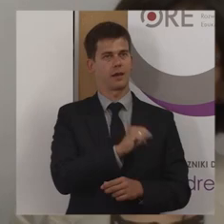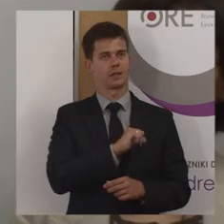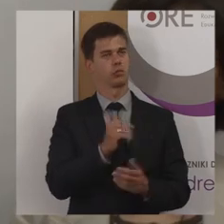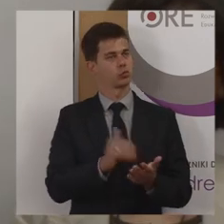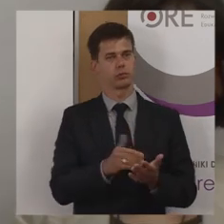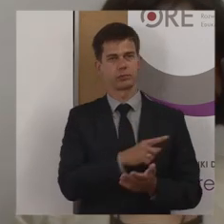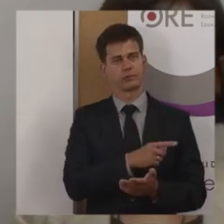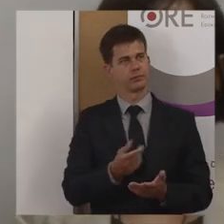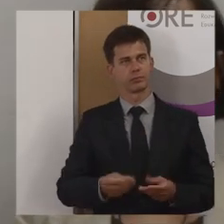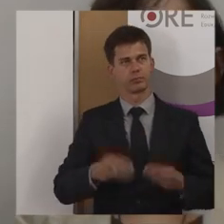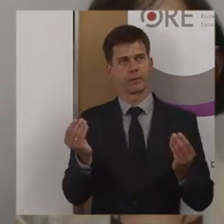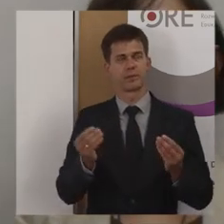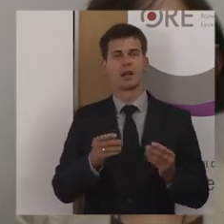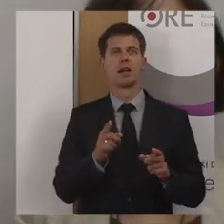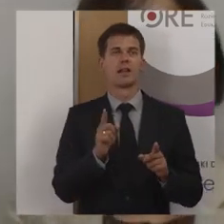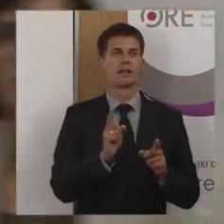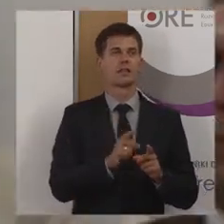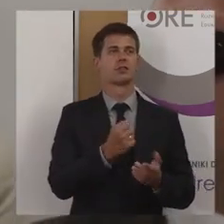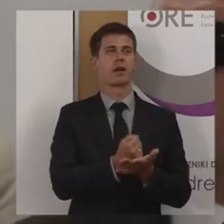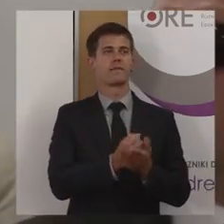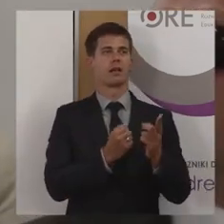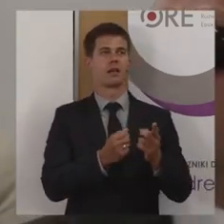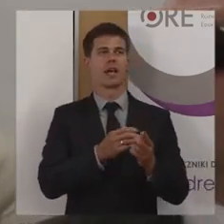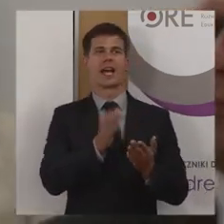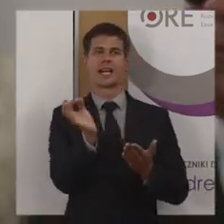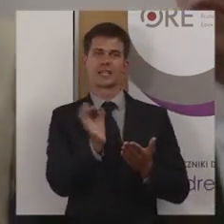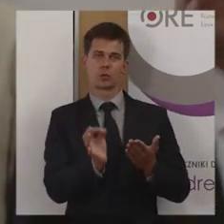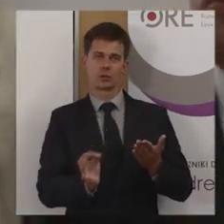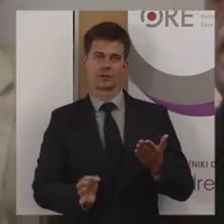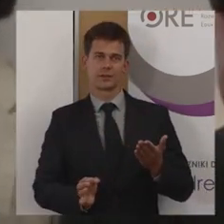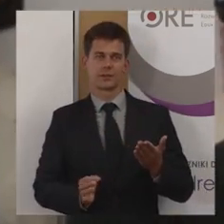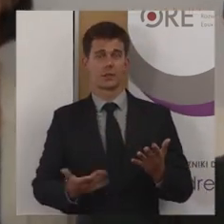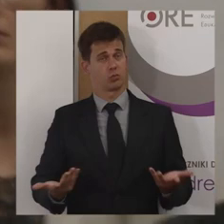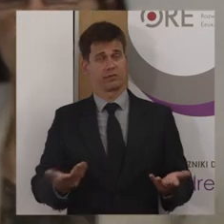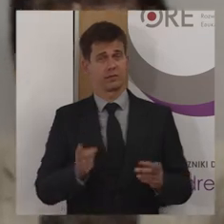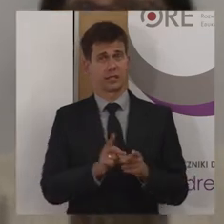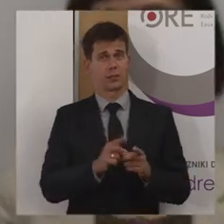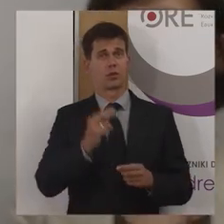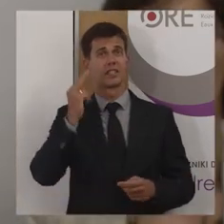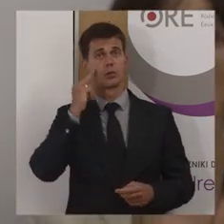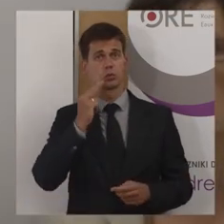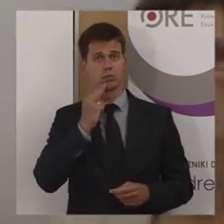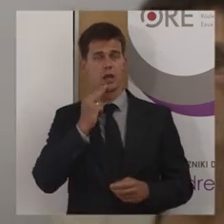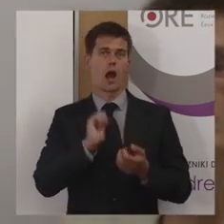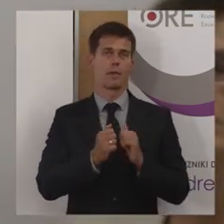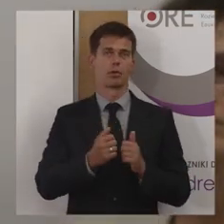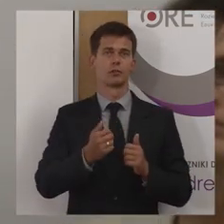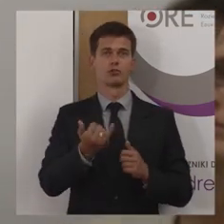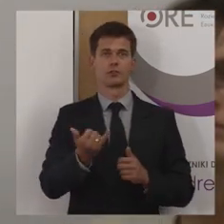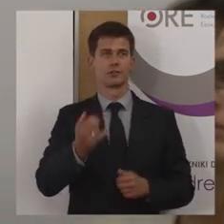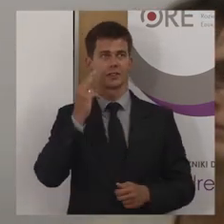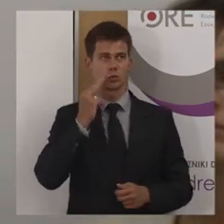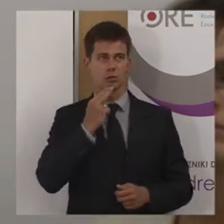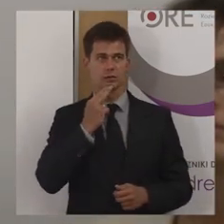Jeszcze ostatnia rzecz, rysunki właśnie. Dlaczego te percepcje, o czym pan wspomniał, jest to bardzo ważne. Nikt nie powiedział, że osoby niesłyszące, czy dzieci niesłyszące z